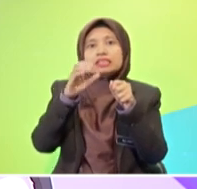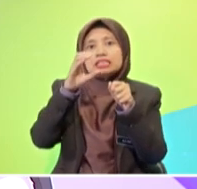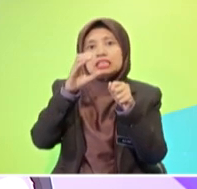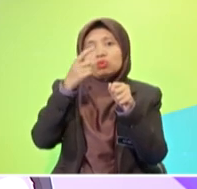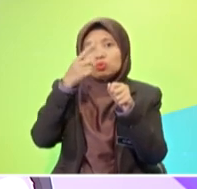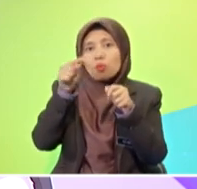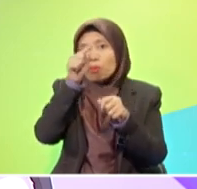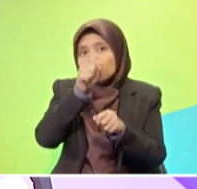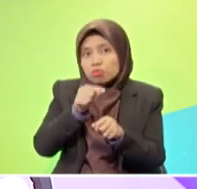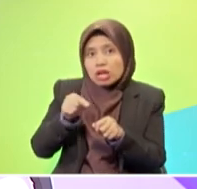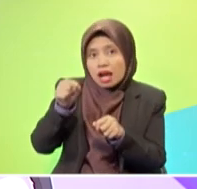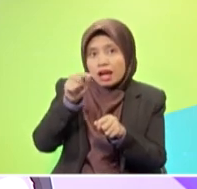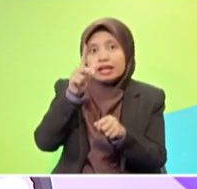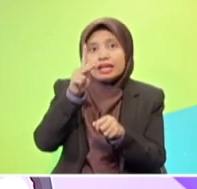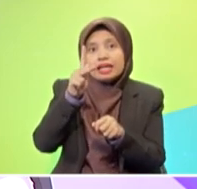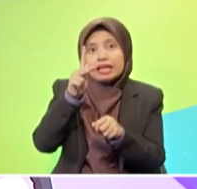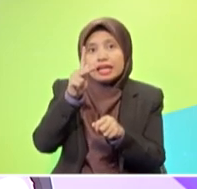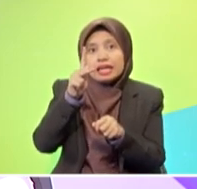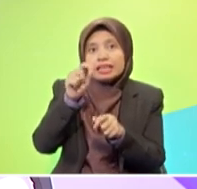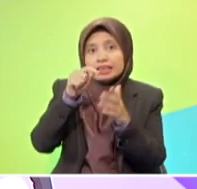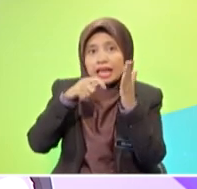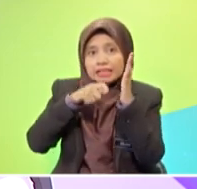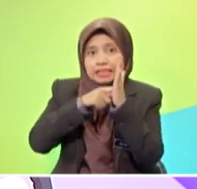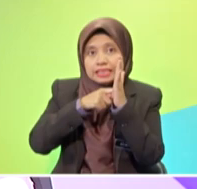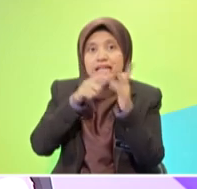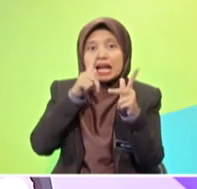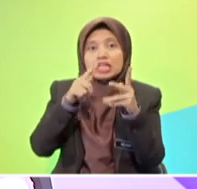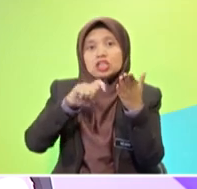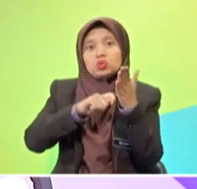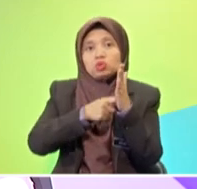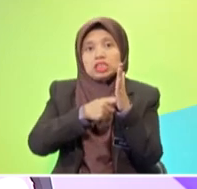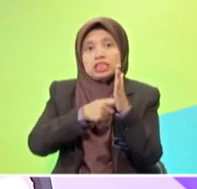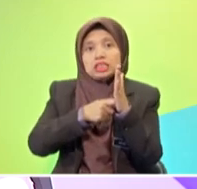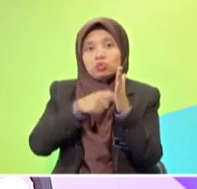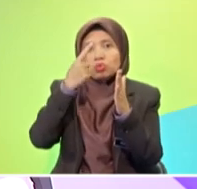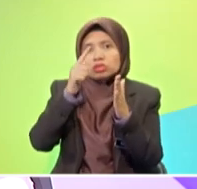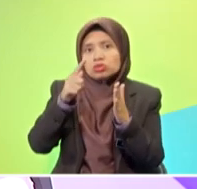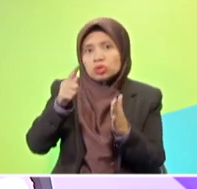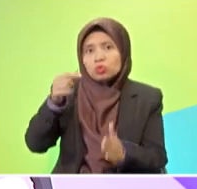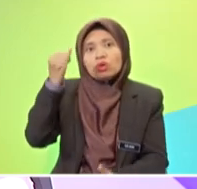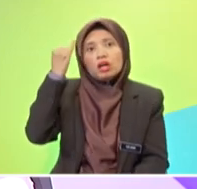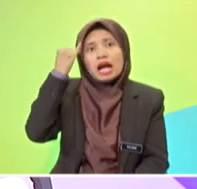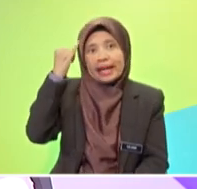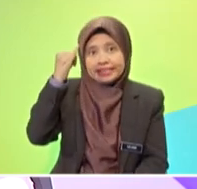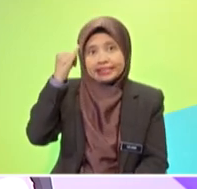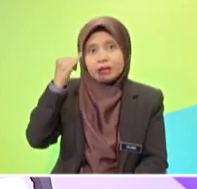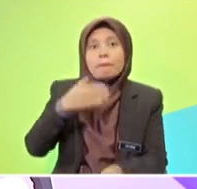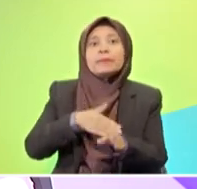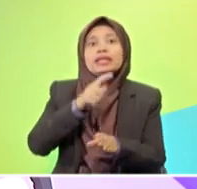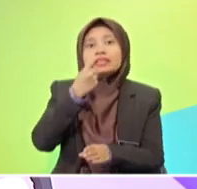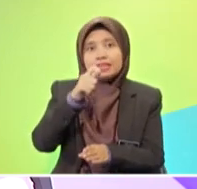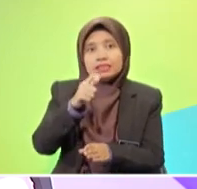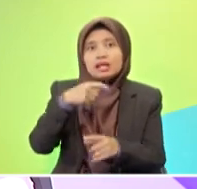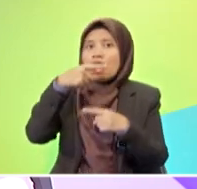membulatkan dan key menandai kata kunci pada sesuatu ideal pada teks Nantilah jadi